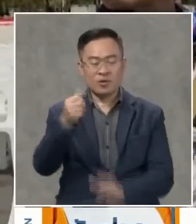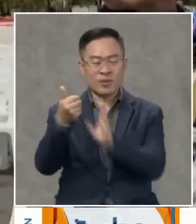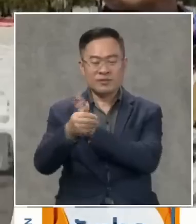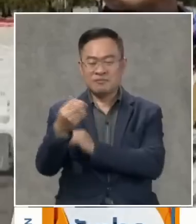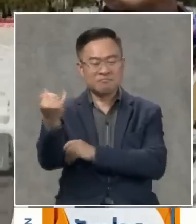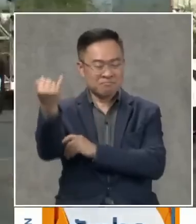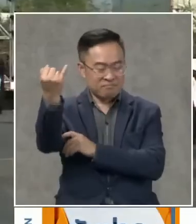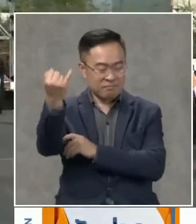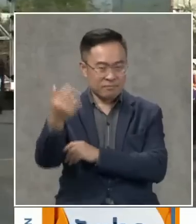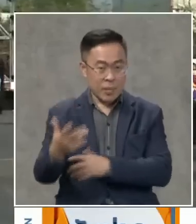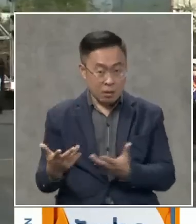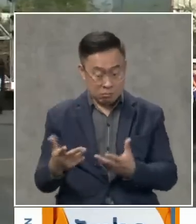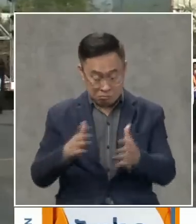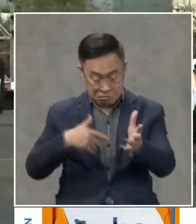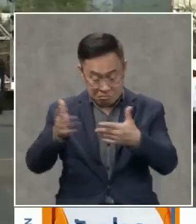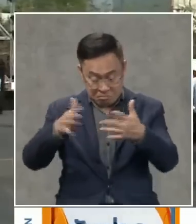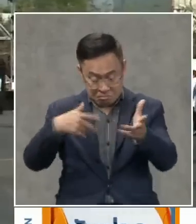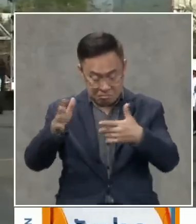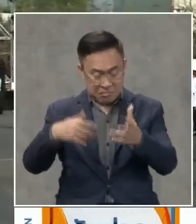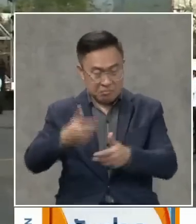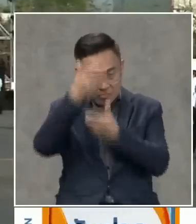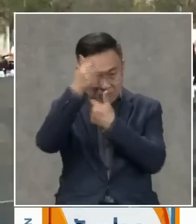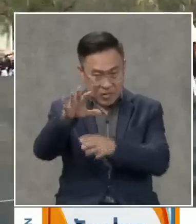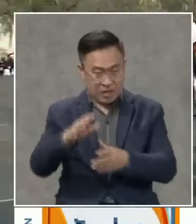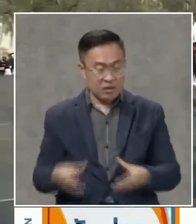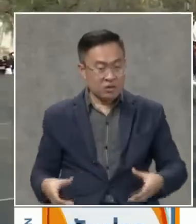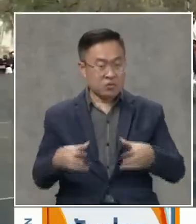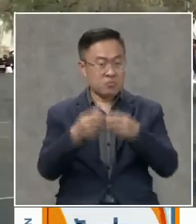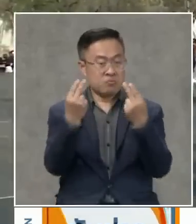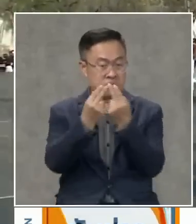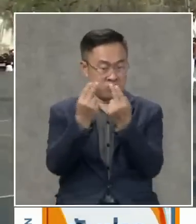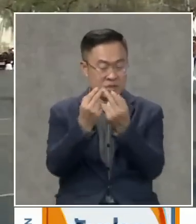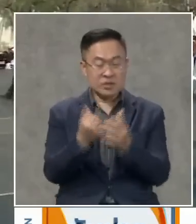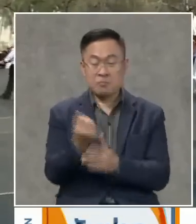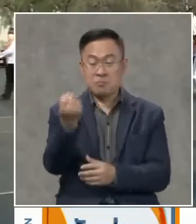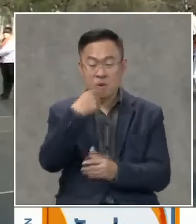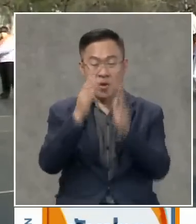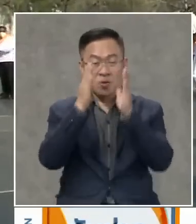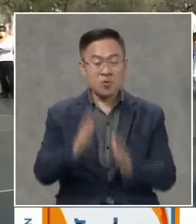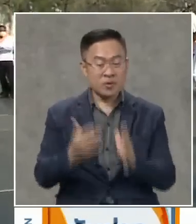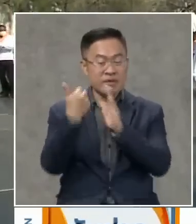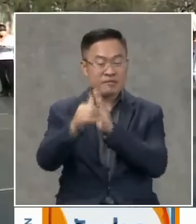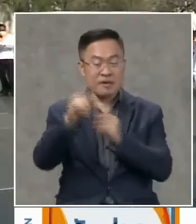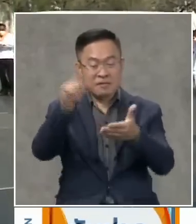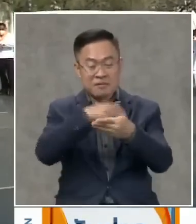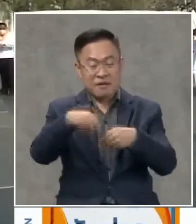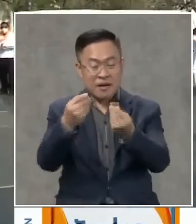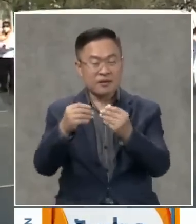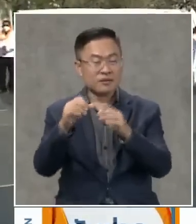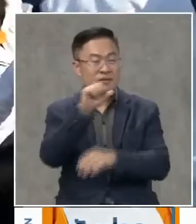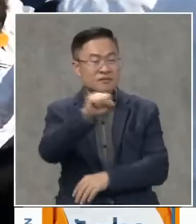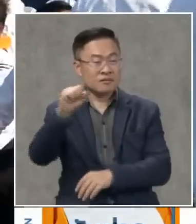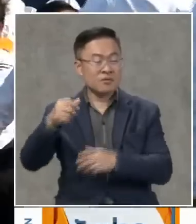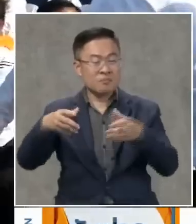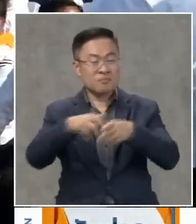เลยค่ะบอกว่านี่เป็นการดูถูกนะอย่ามาดูถูกคนอีสานทั้ง132เหตุคุณก่อแก้วไม่มีสิทธิ์